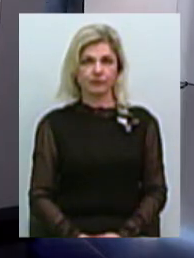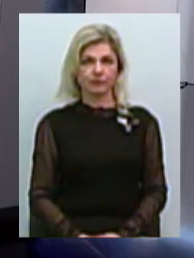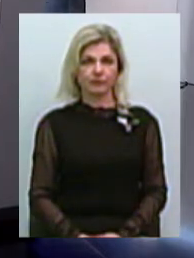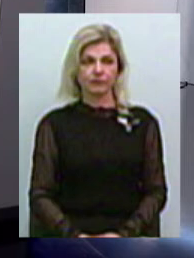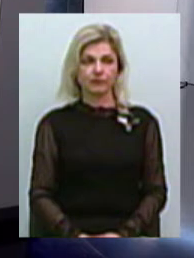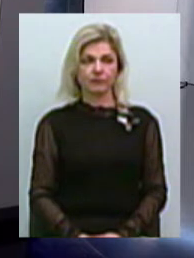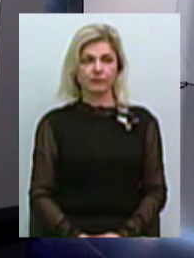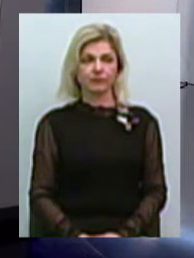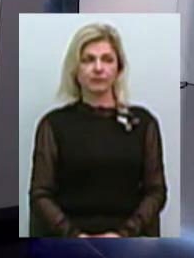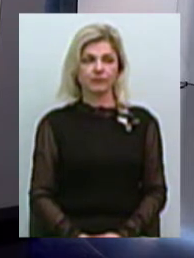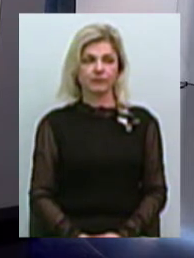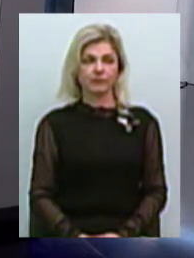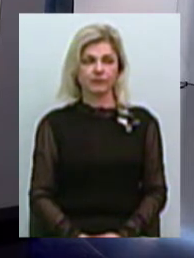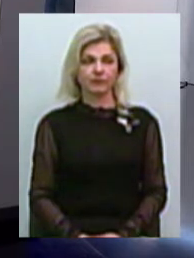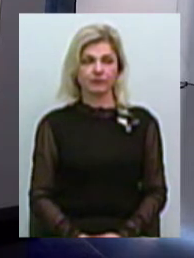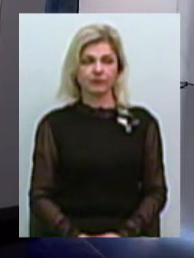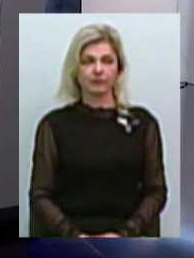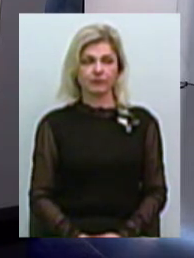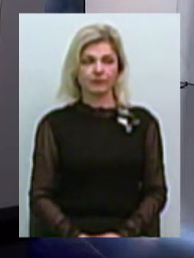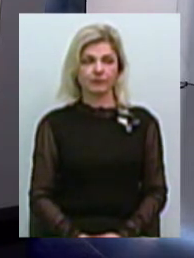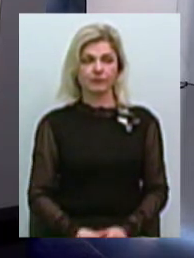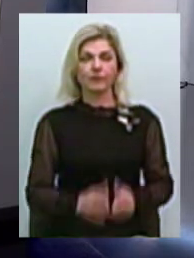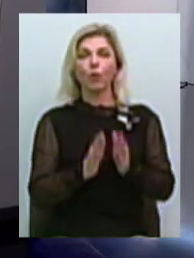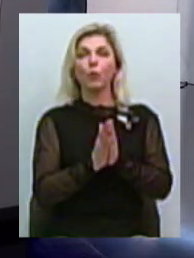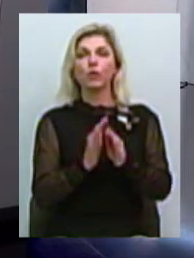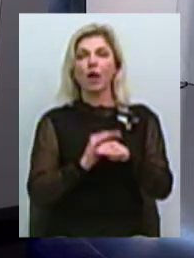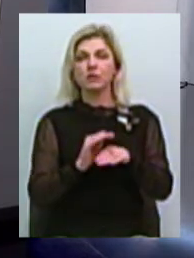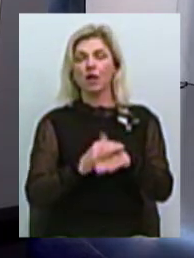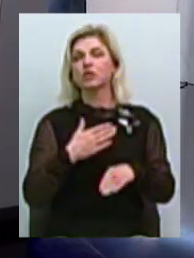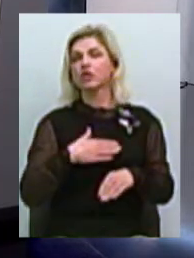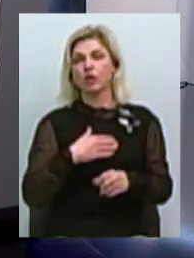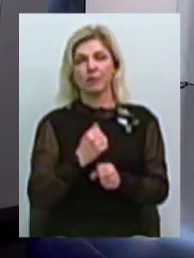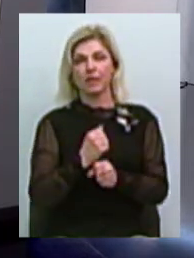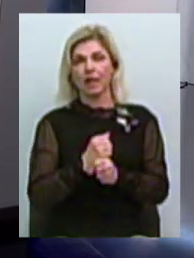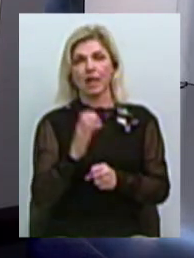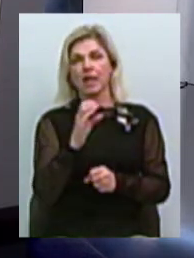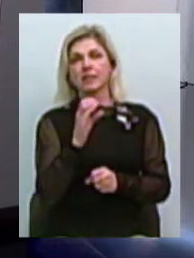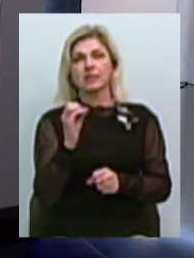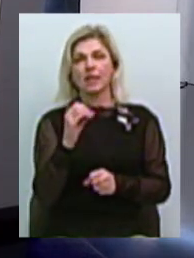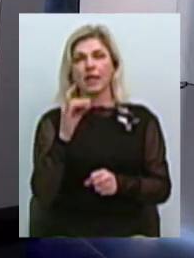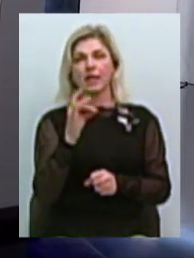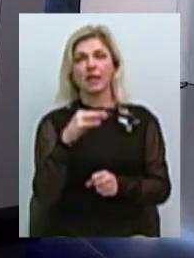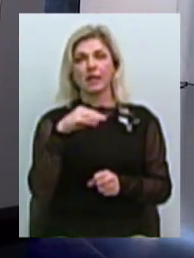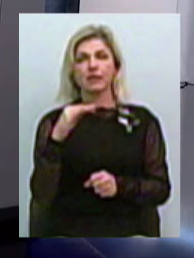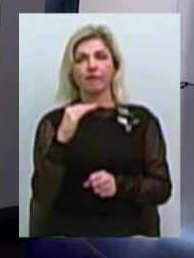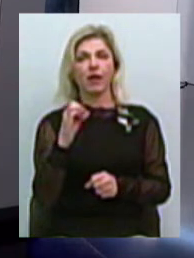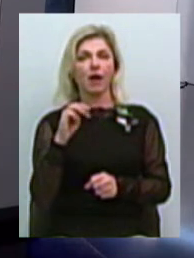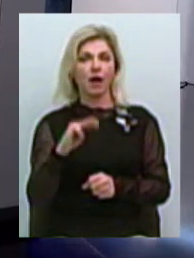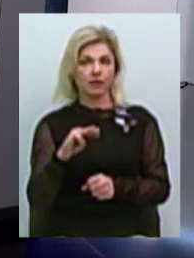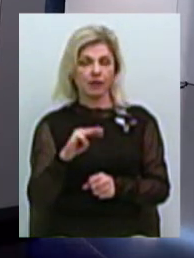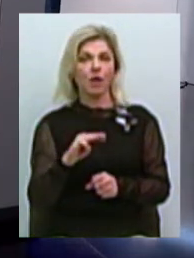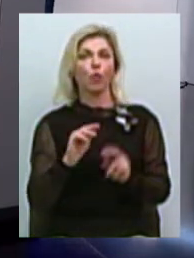Це тема дня. Нагадую, що ми працюємо в прямому ефірі. Тетяна, будь ласка, а для чого проводиться сертифікація вчителів? Я вам дякую за запитання, адже